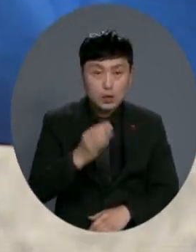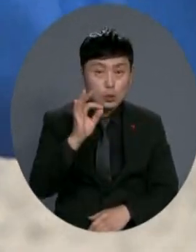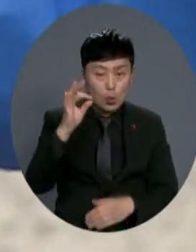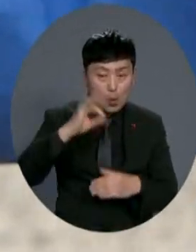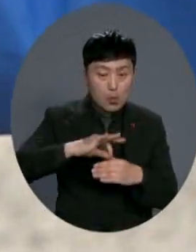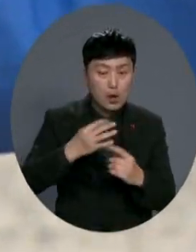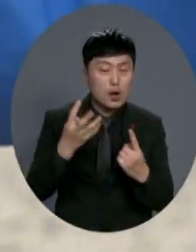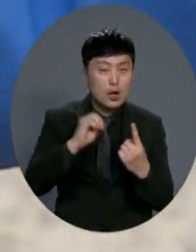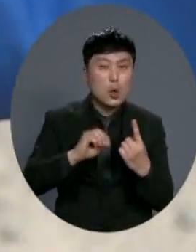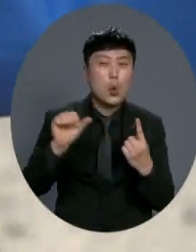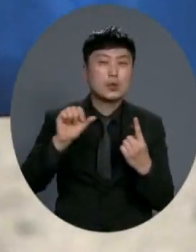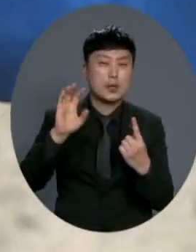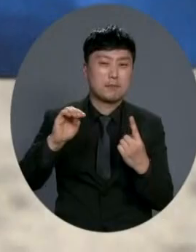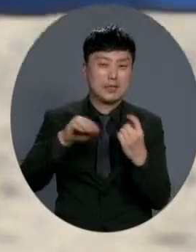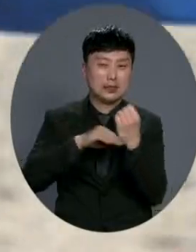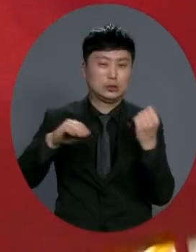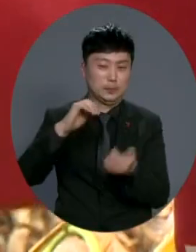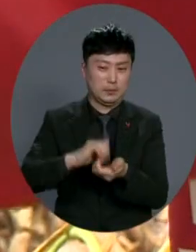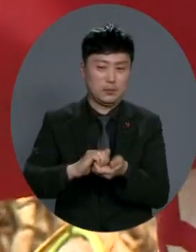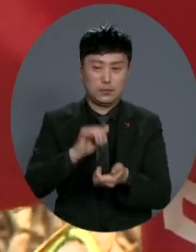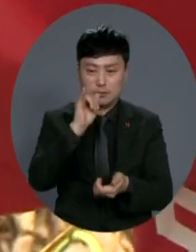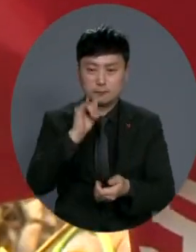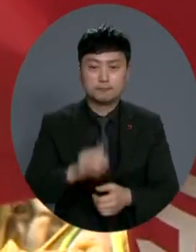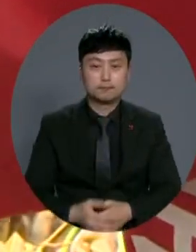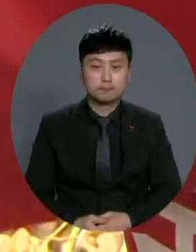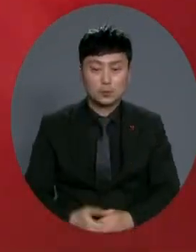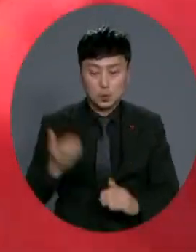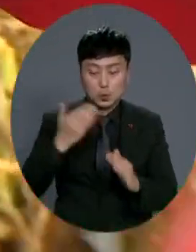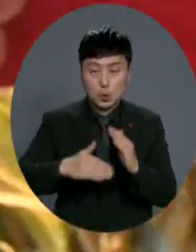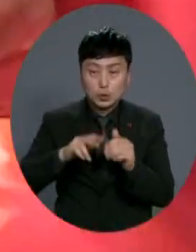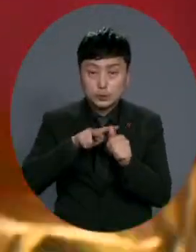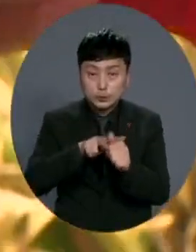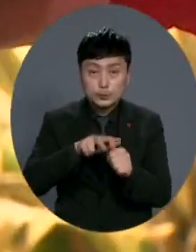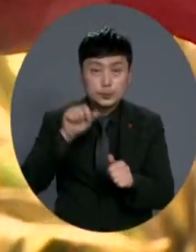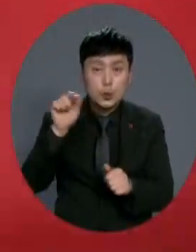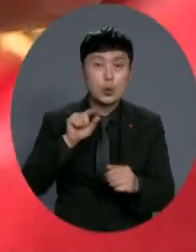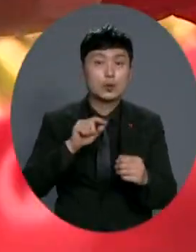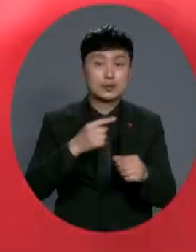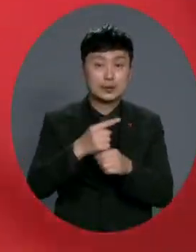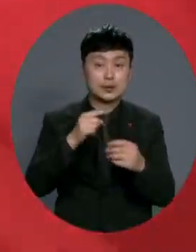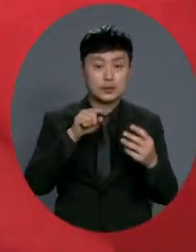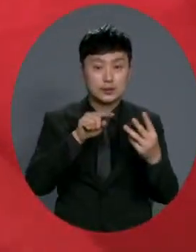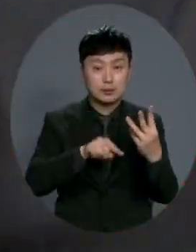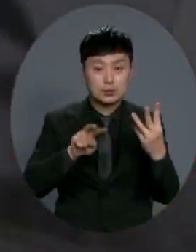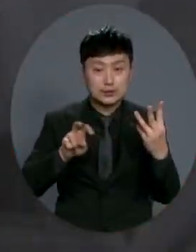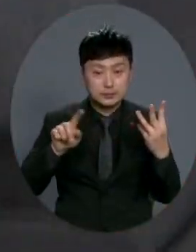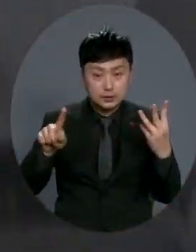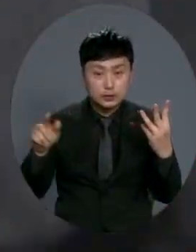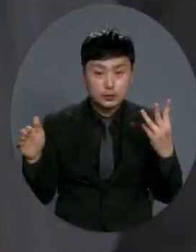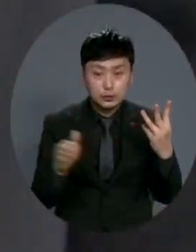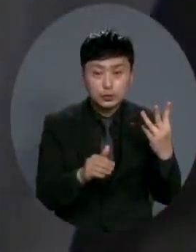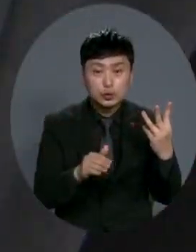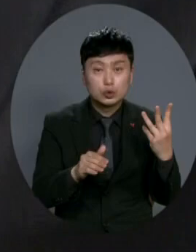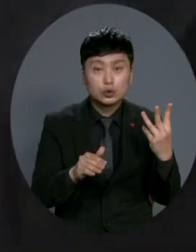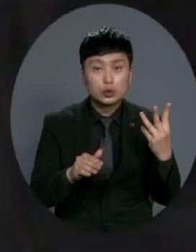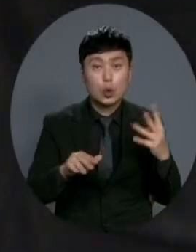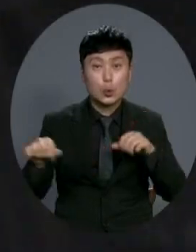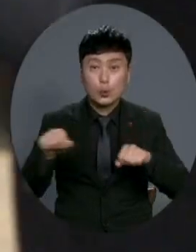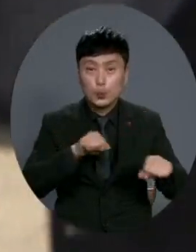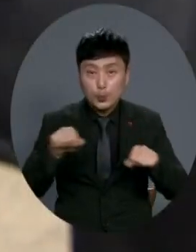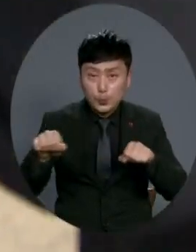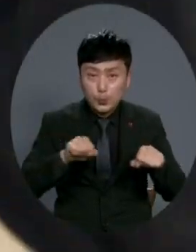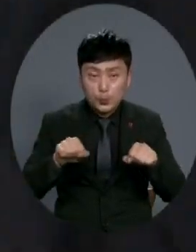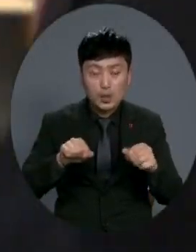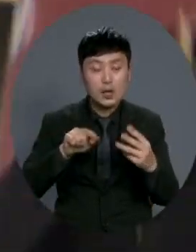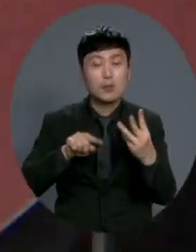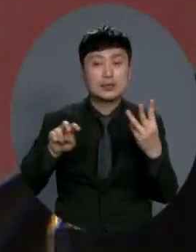원까지 모금할 수 있습니다 정식 후보자 등록은 내년 3월 21일부터 선거 운동 기간은 같은